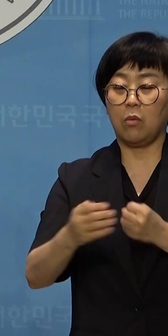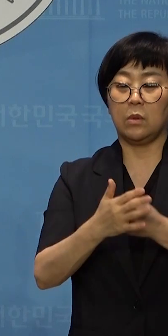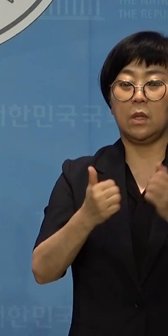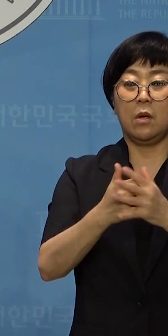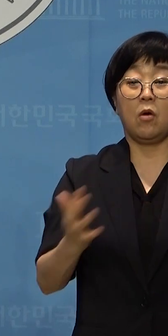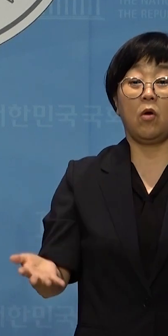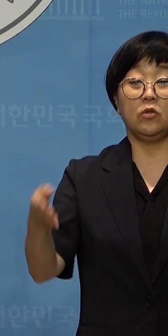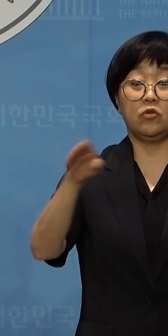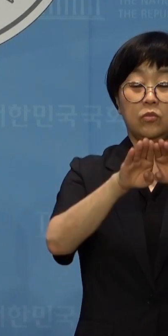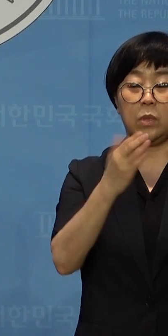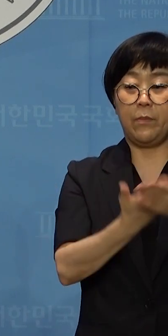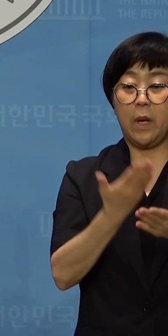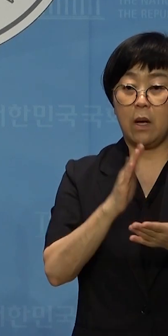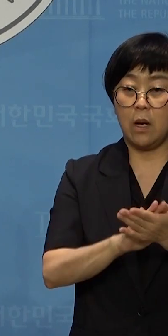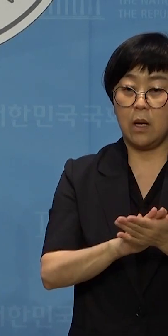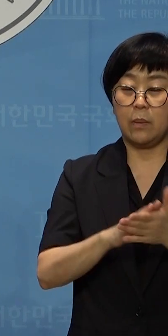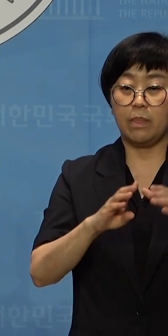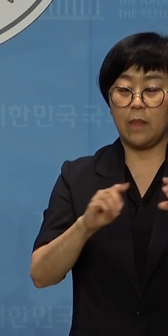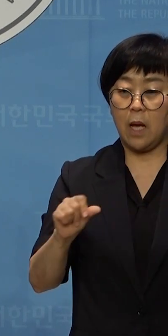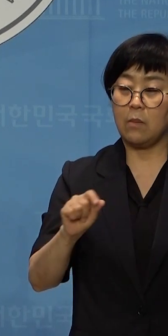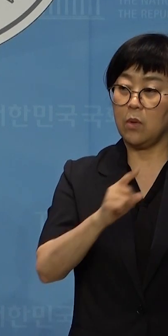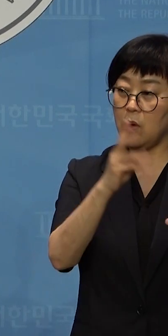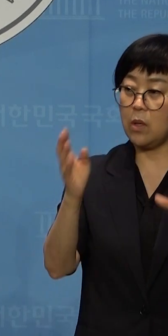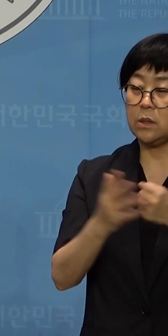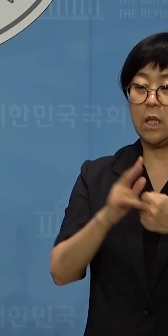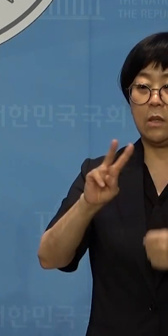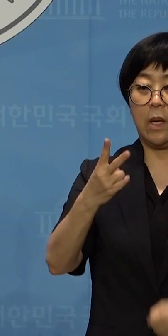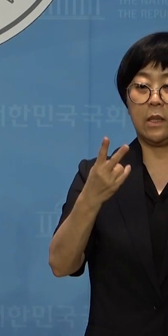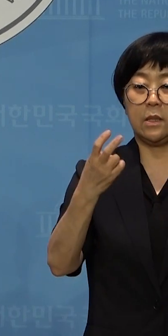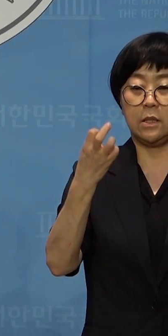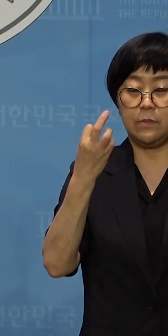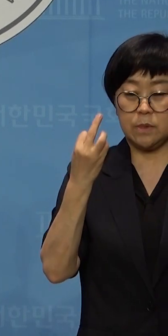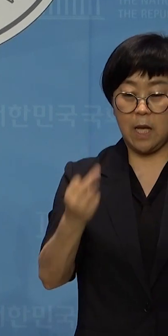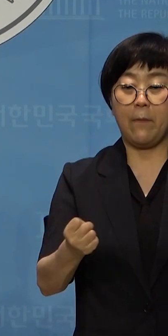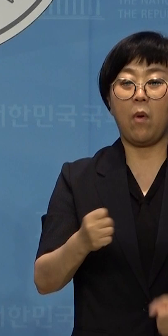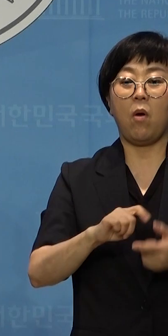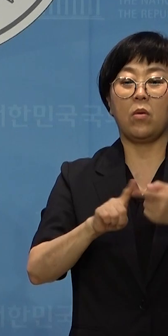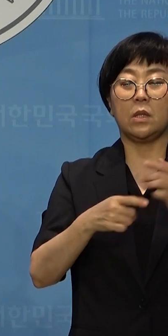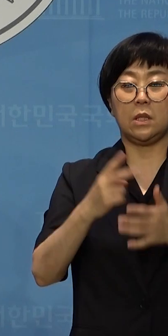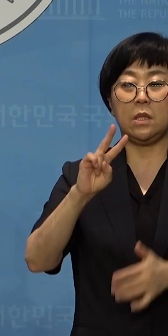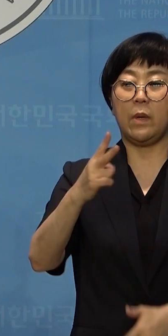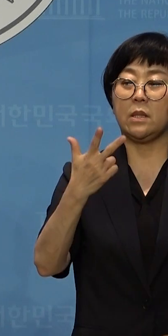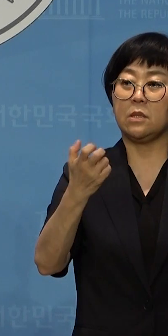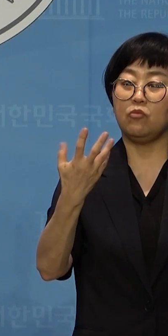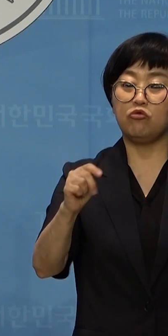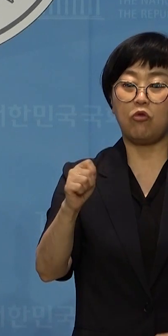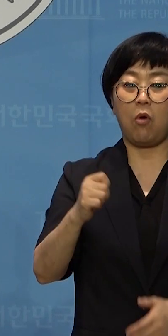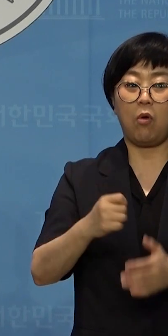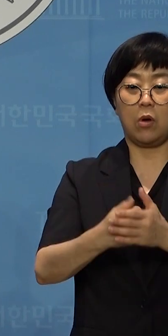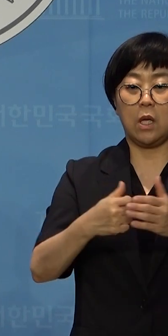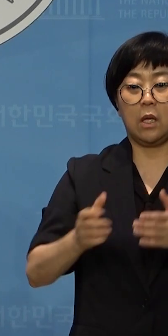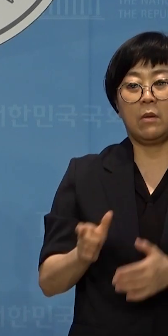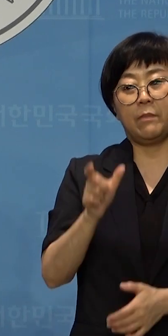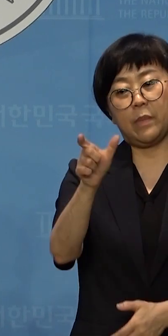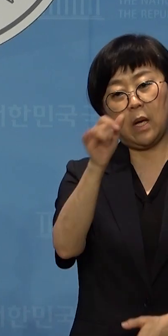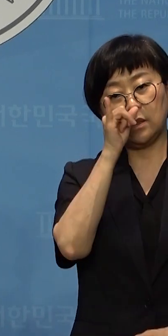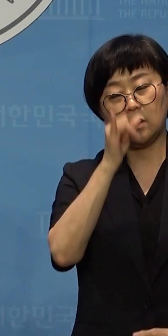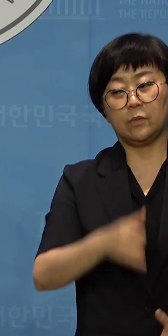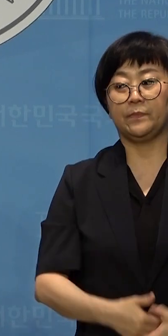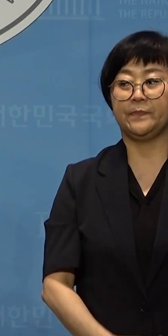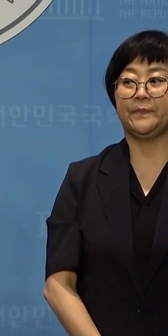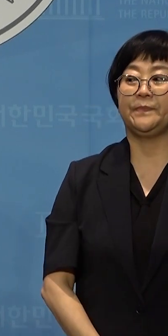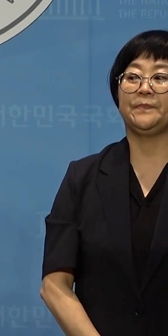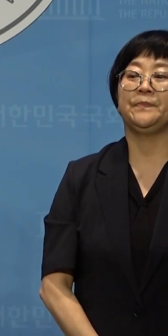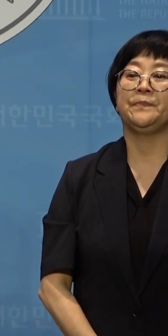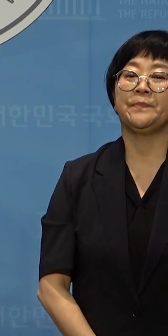기존 건축물 리모델링 및 부지 조성 등에 213억, 총 276억 원의 예산이 반영된 것으로